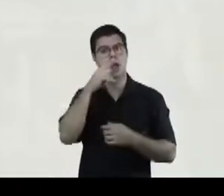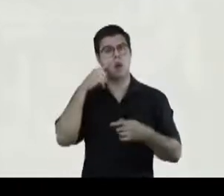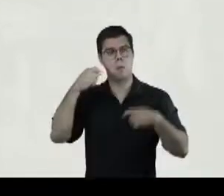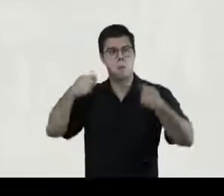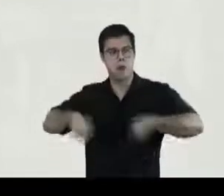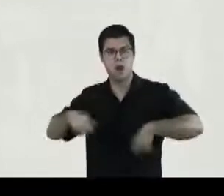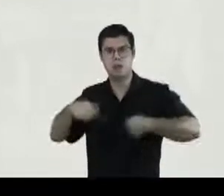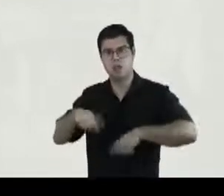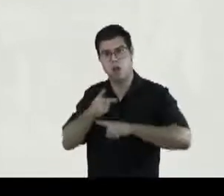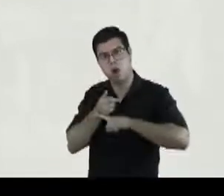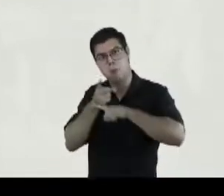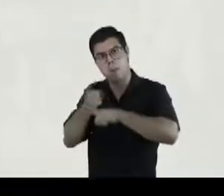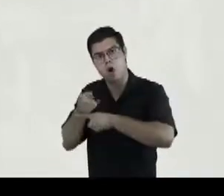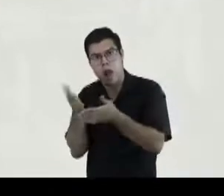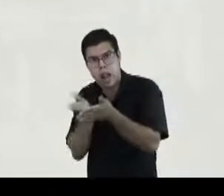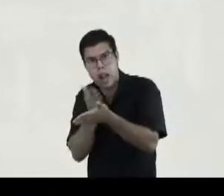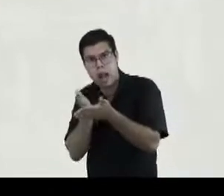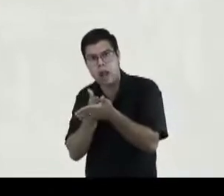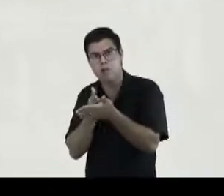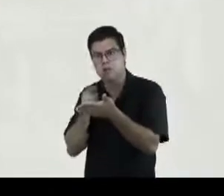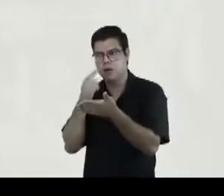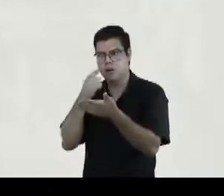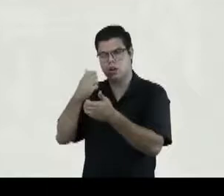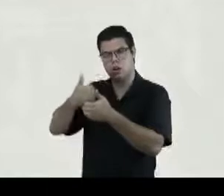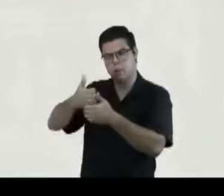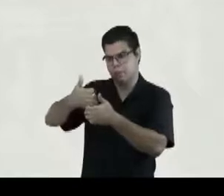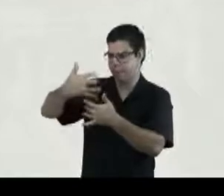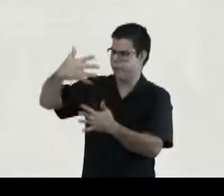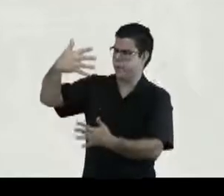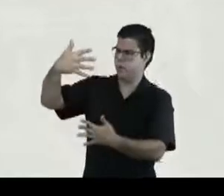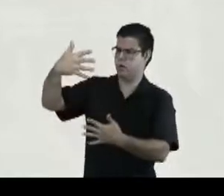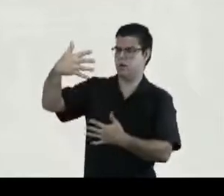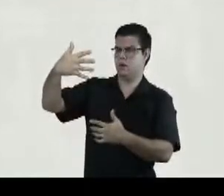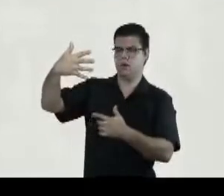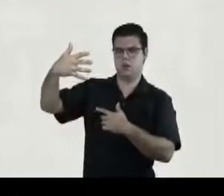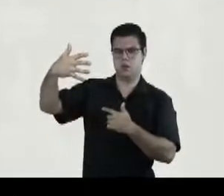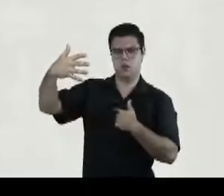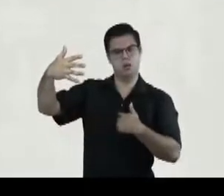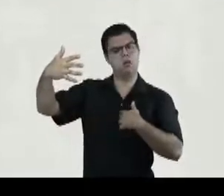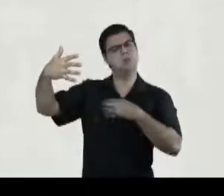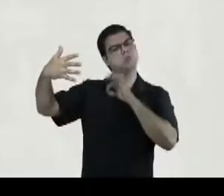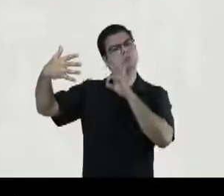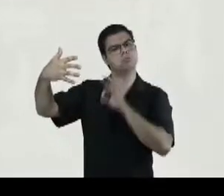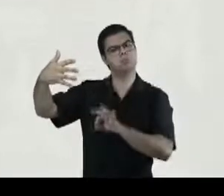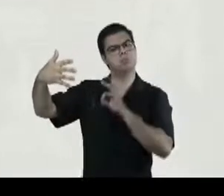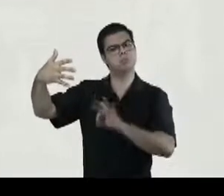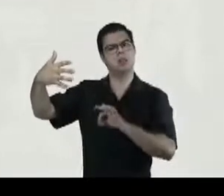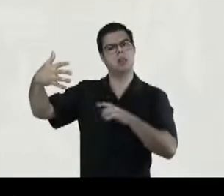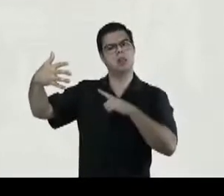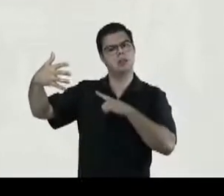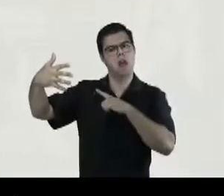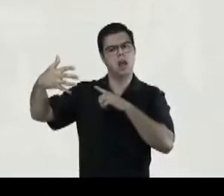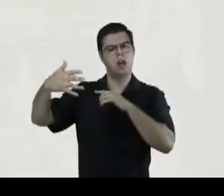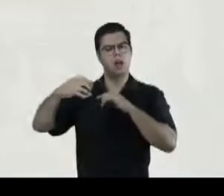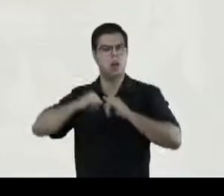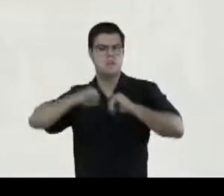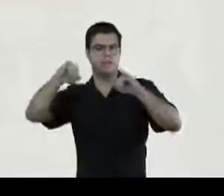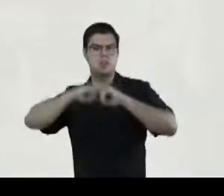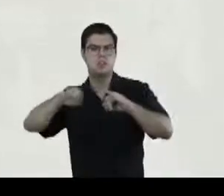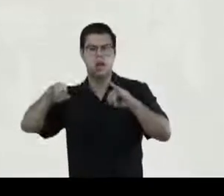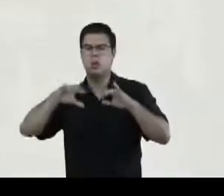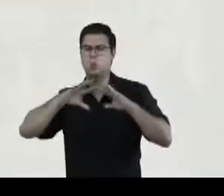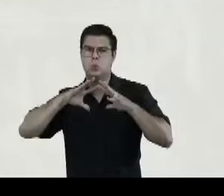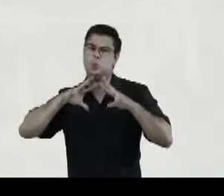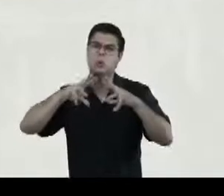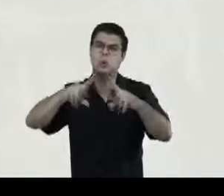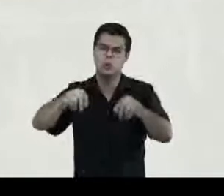USTC, où je suis sûre qu'ils ont copié toutes les notices, mais notre travail n'est pas forcément toujours de chercher un livre, mais